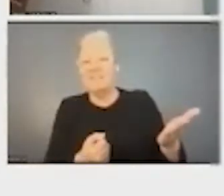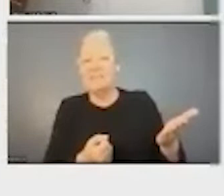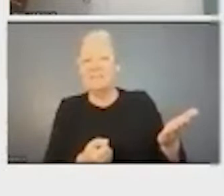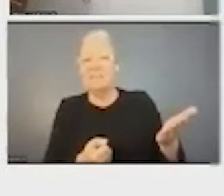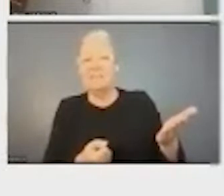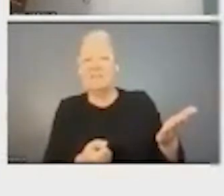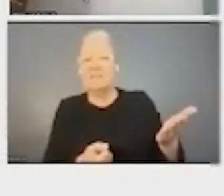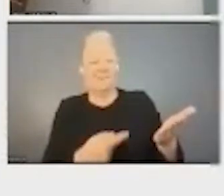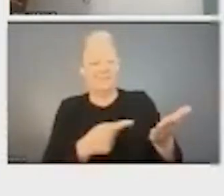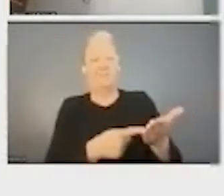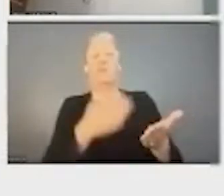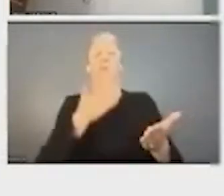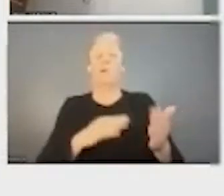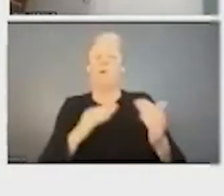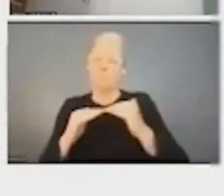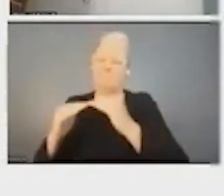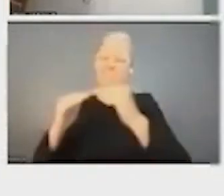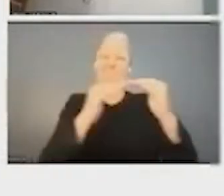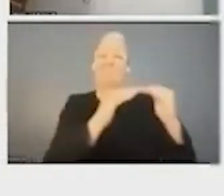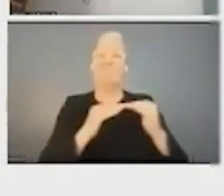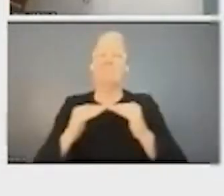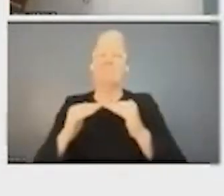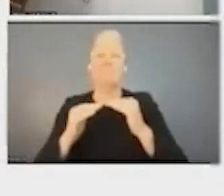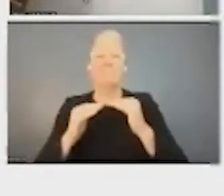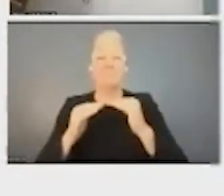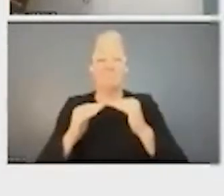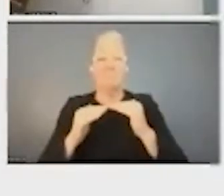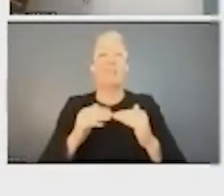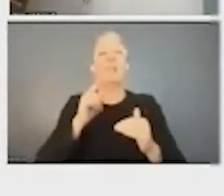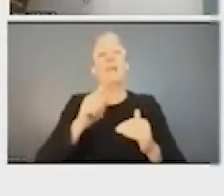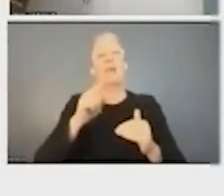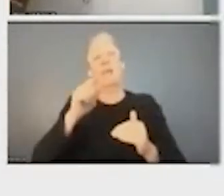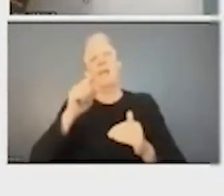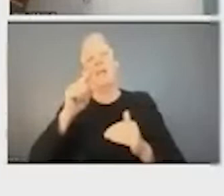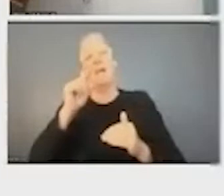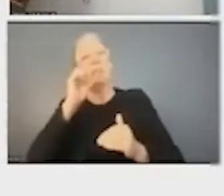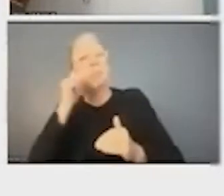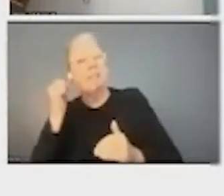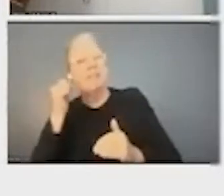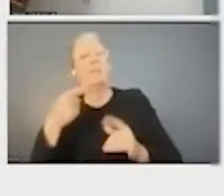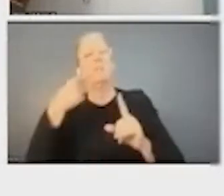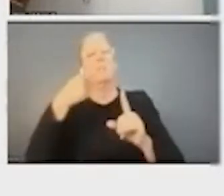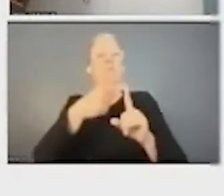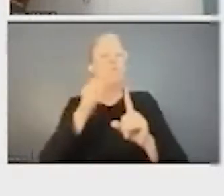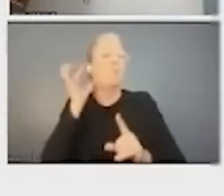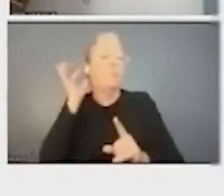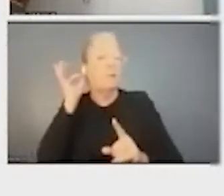وهي هذا التفسير الوحيد بالنسبة للمساواة ما بين الجنسين ما بين الرجل والمرأة